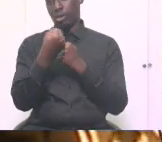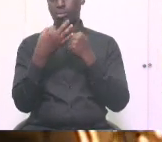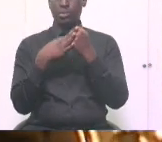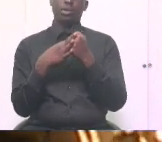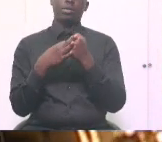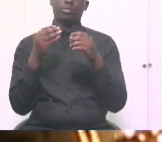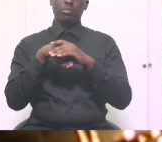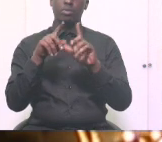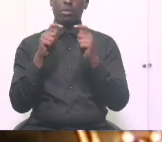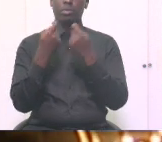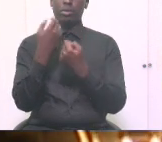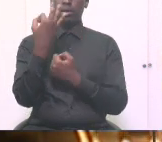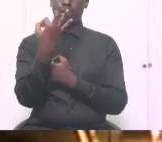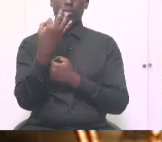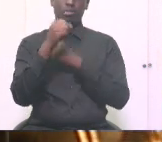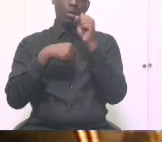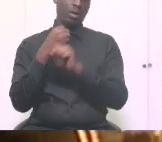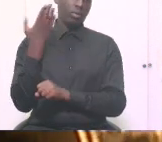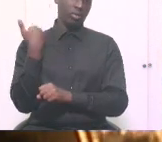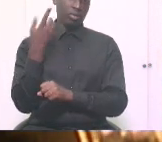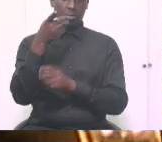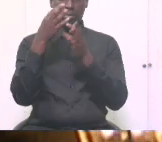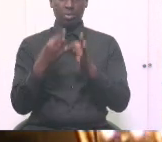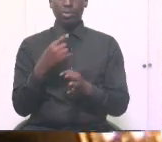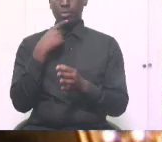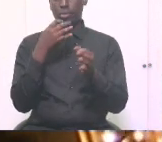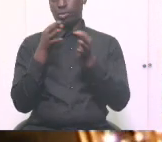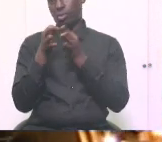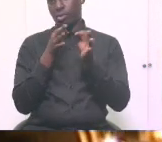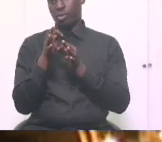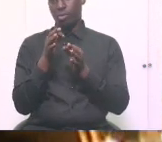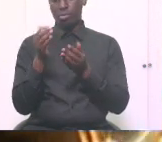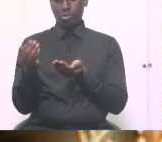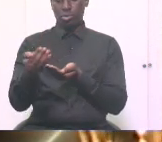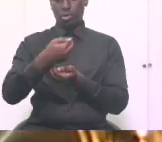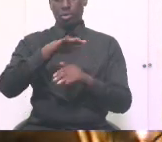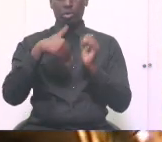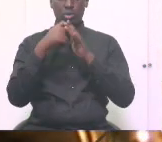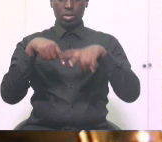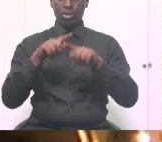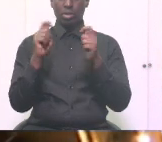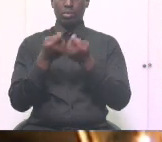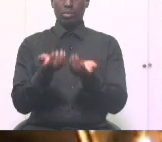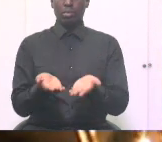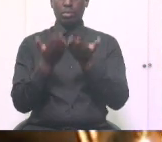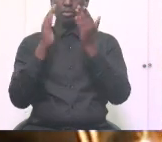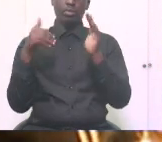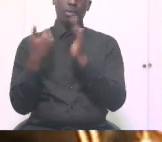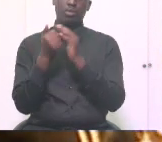2,758 zo mu gihembwe cya gatatu cy'umwaka ushize ibyo bivuze ko umusaruro mbumbe w'iki gihembwe wazamutse ku